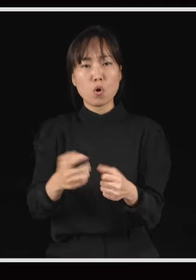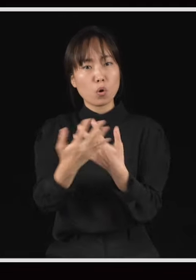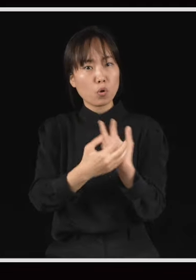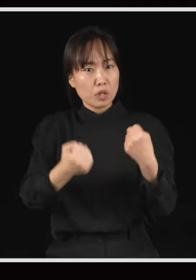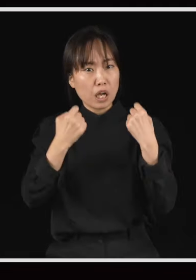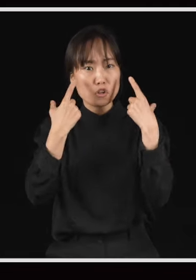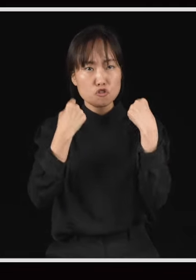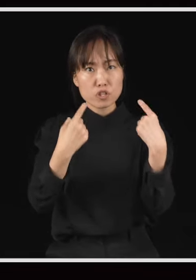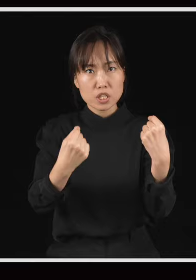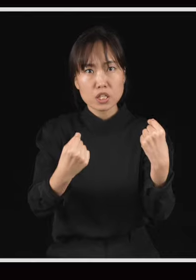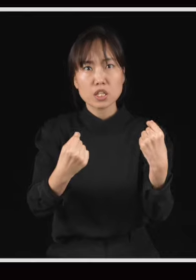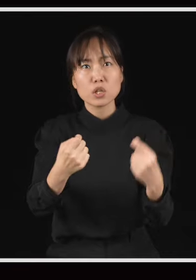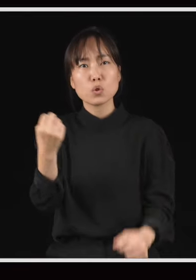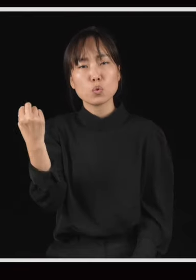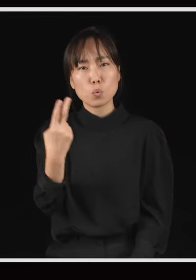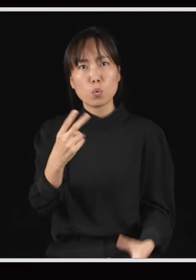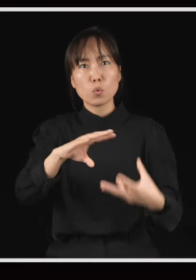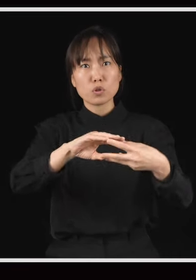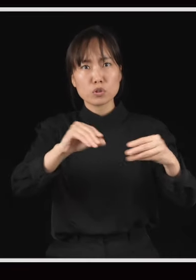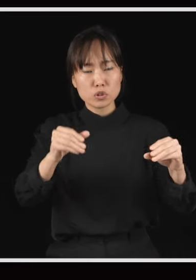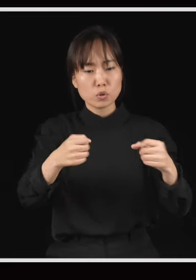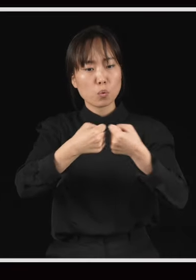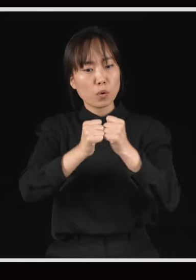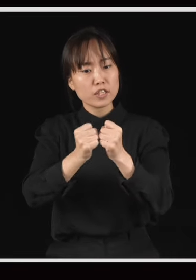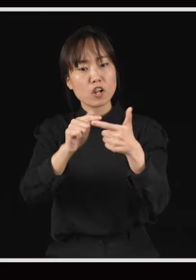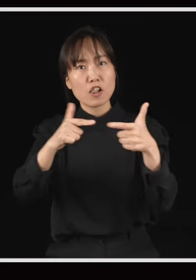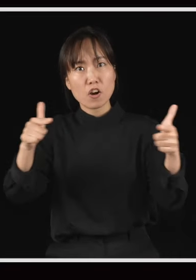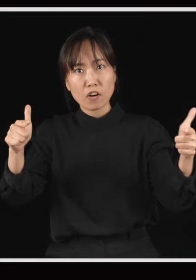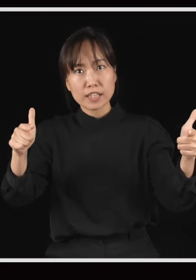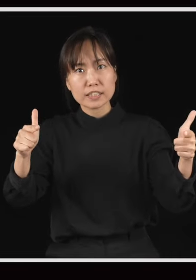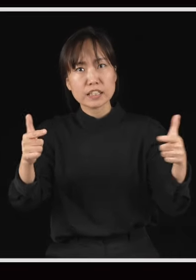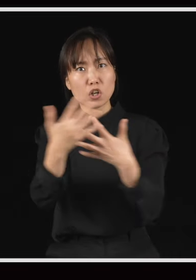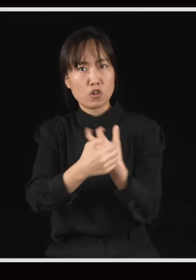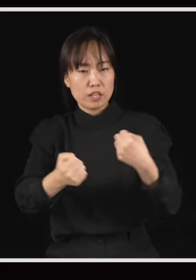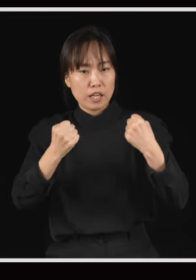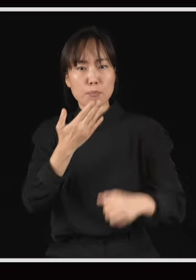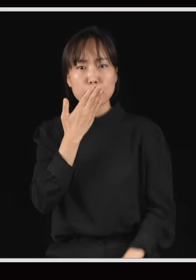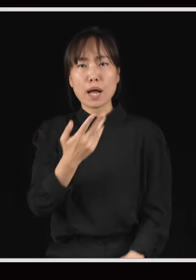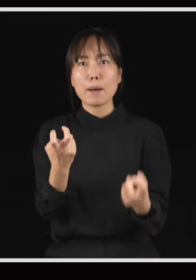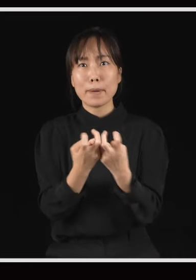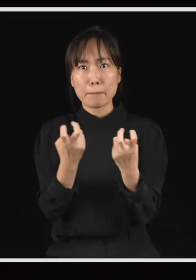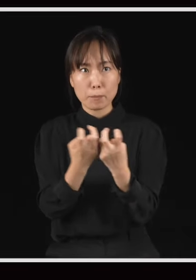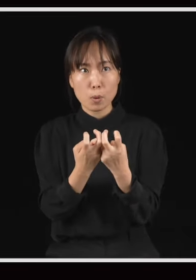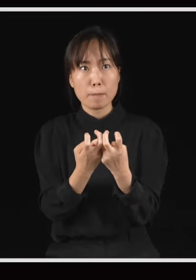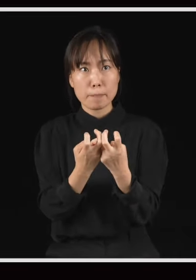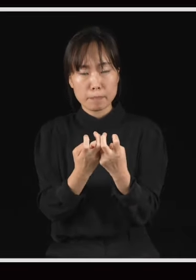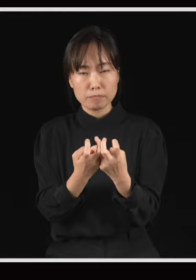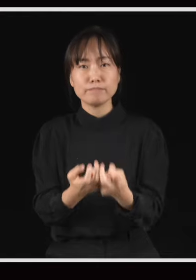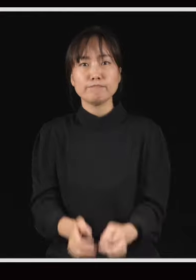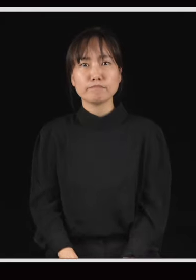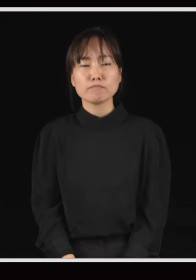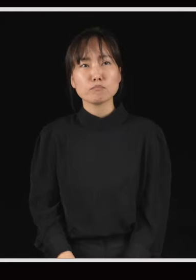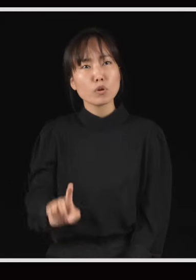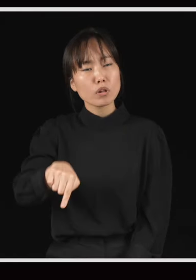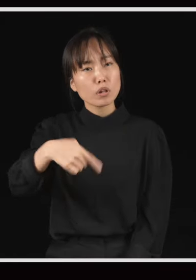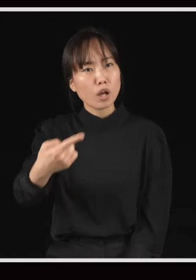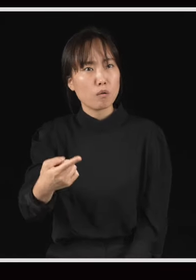이동수단으로 사용할 건지, 그리고 여러 이동성의 세부 도메인들, 근력이나 관절 가동성 이런 것들을 어떻게 좋게